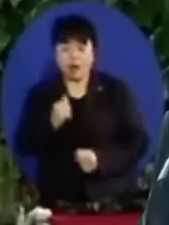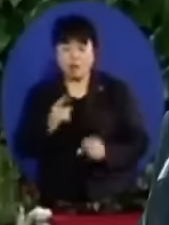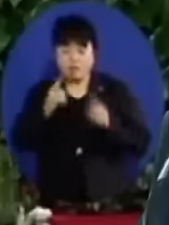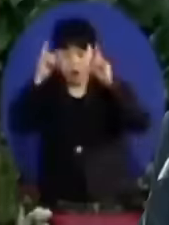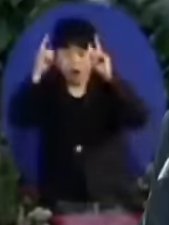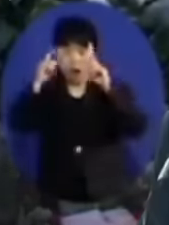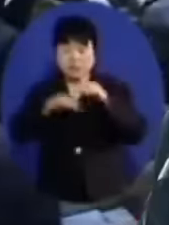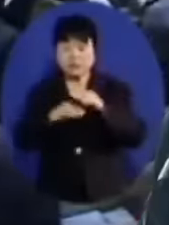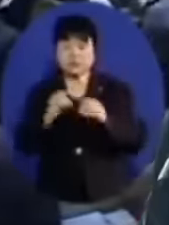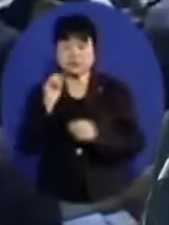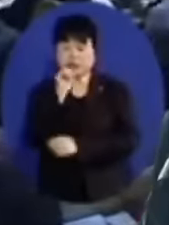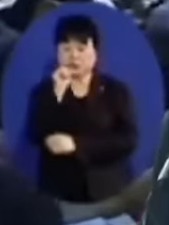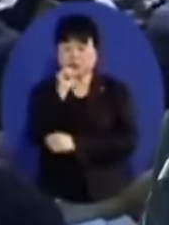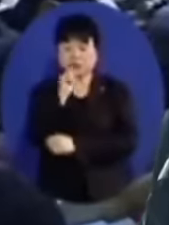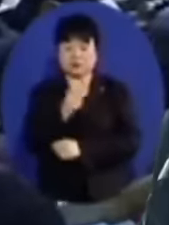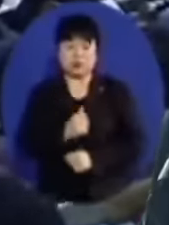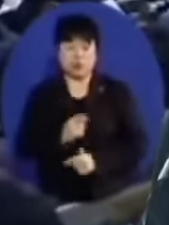났습니다.